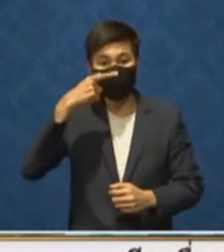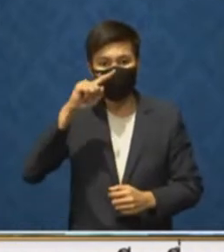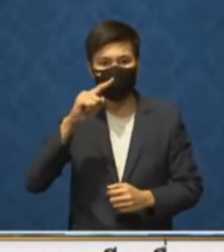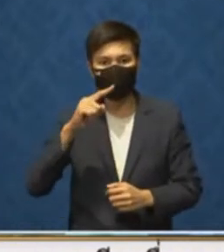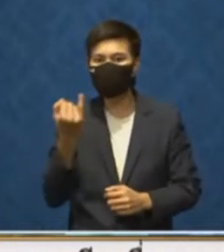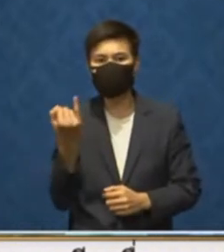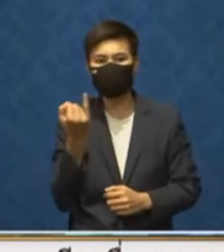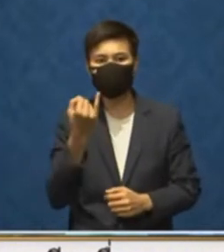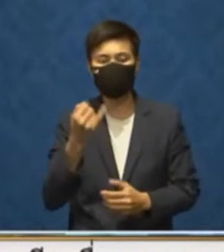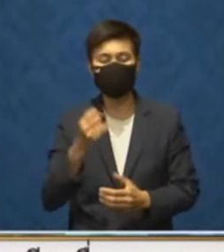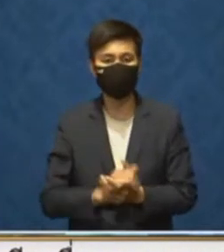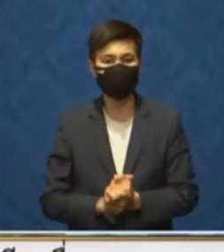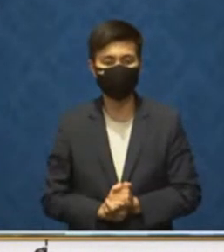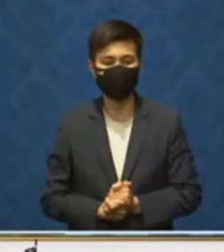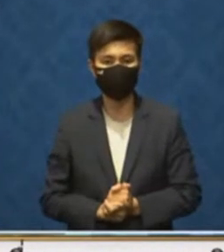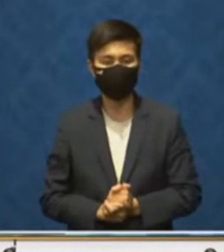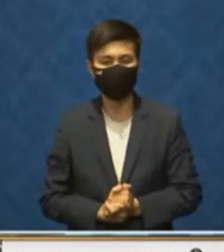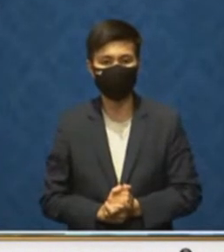เหลือ